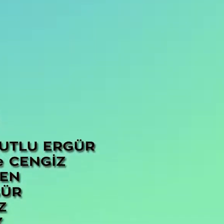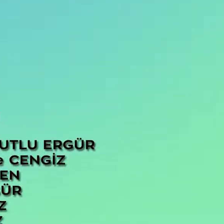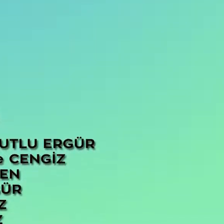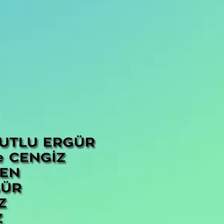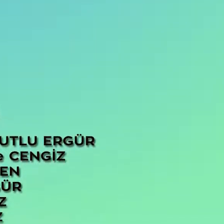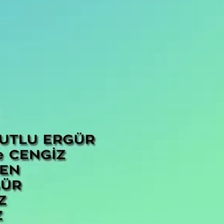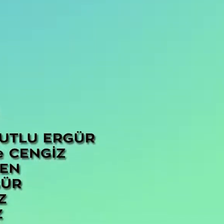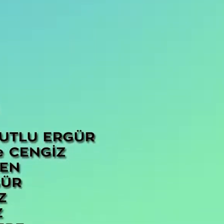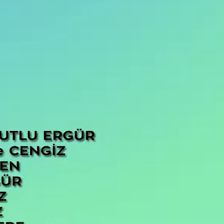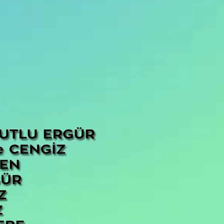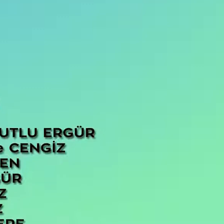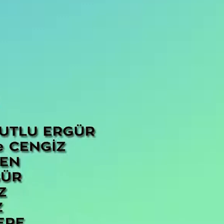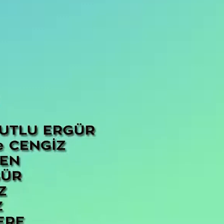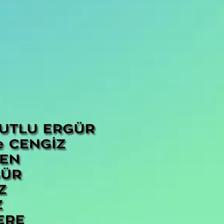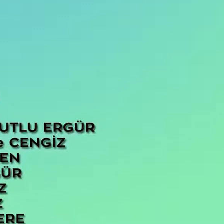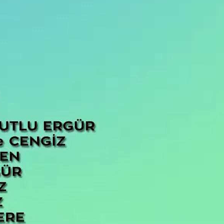Çınar.